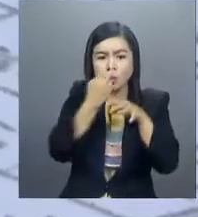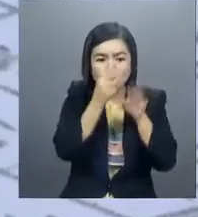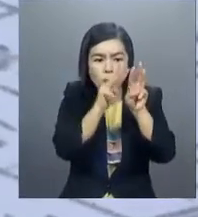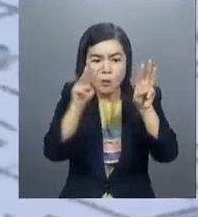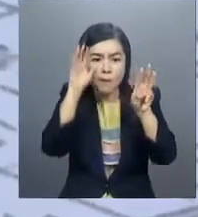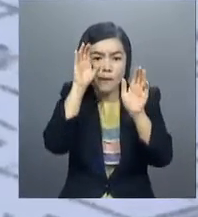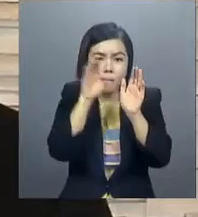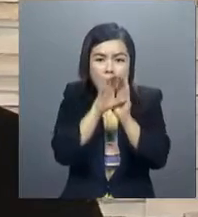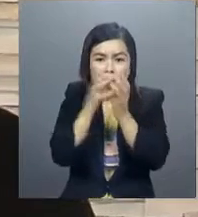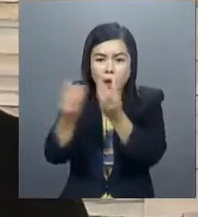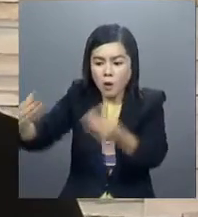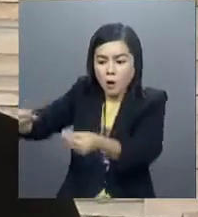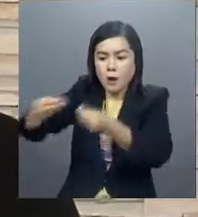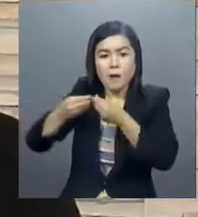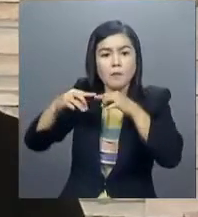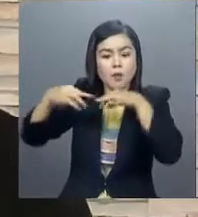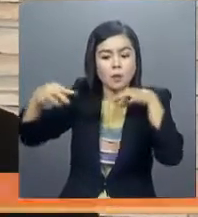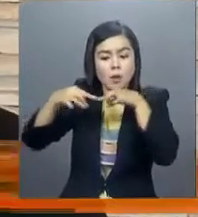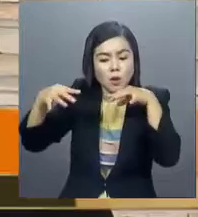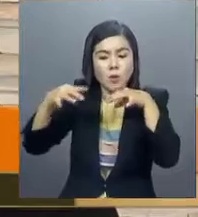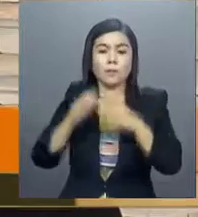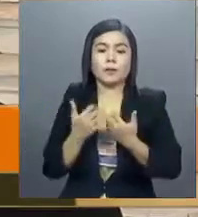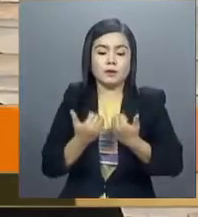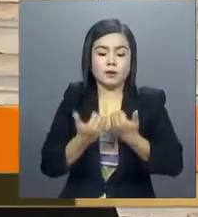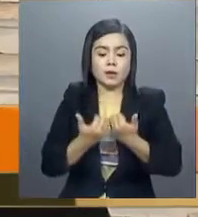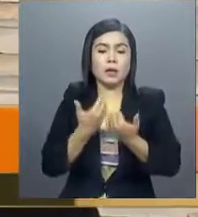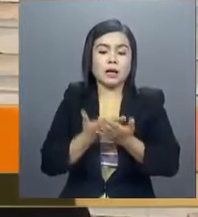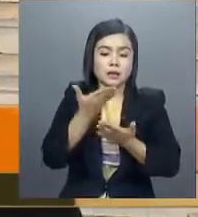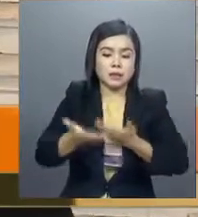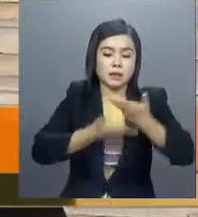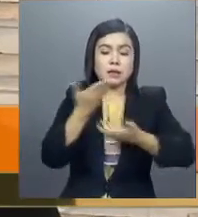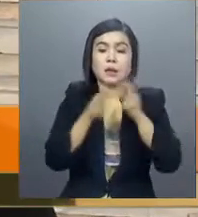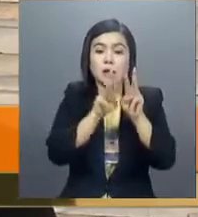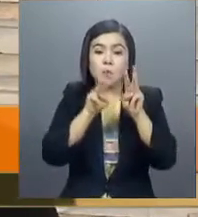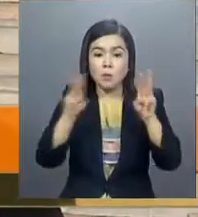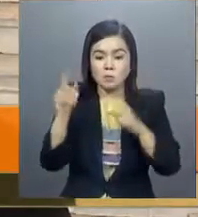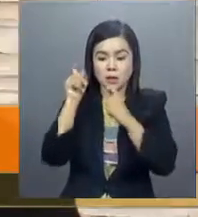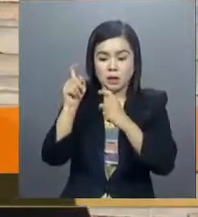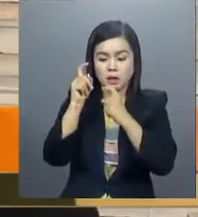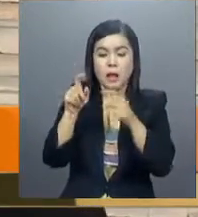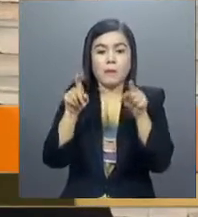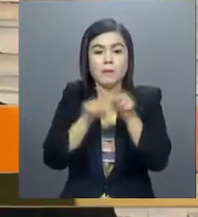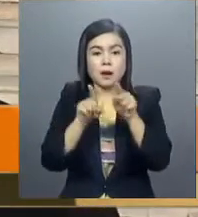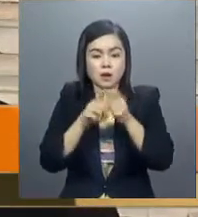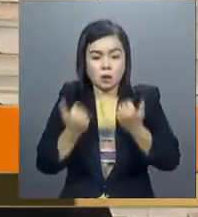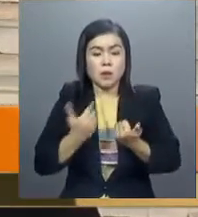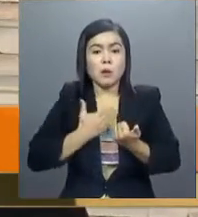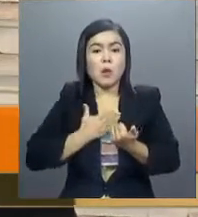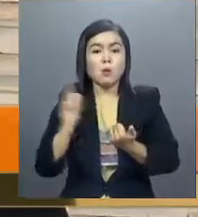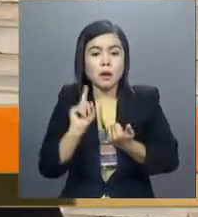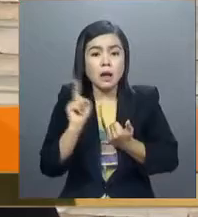มีการซื้อขายเพิ่มขึ้นนะฮะมันก็มีเรื่องของความเสี่ยงภัยเพิ่มขึ้นเช่นเดียวกันนะฮะสิ่งที่เอ็ดด้าพยายามทำคือเรื่องของการสร้าง